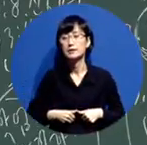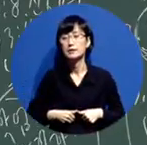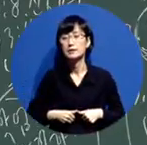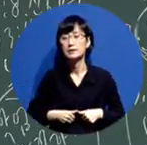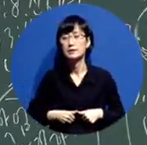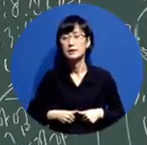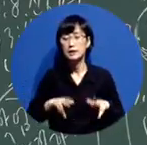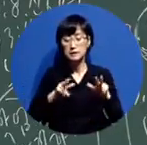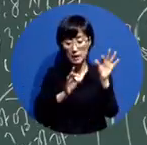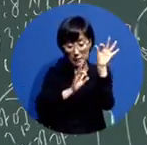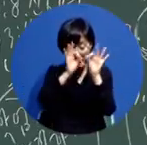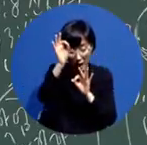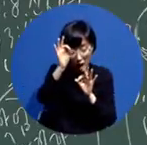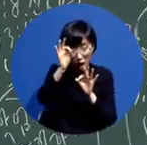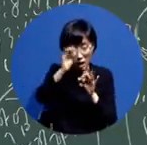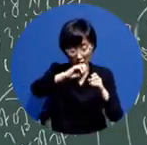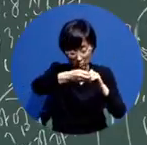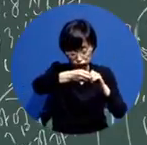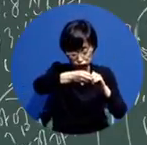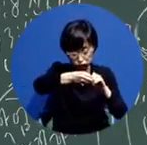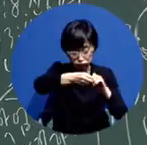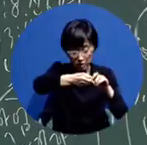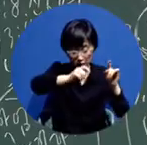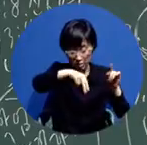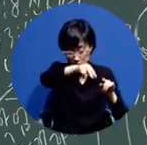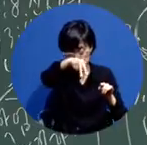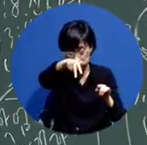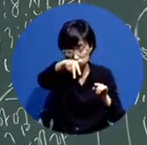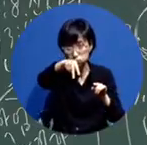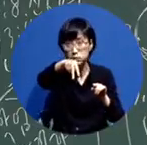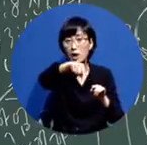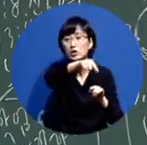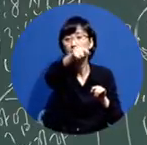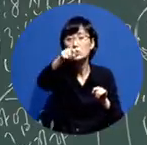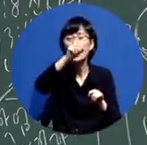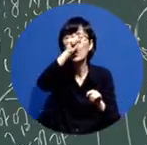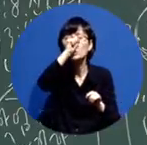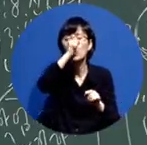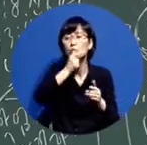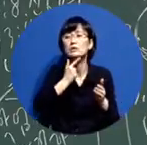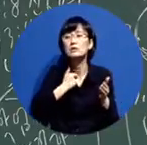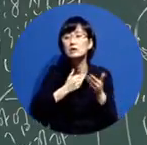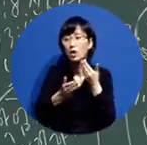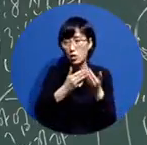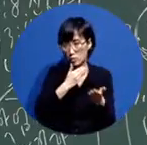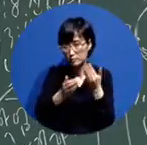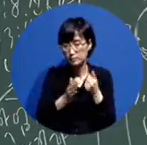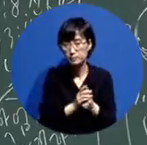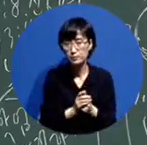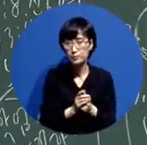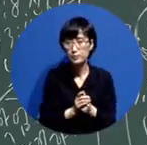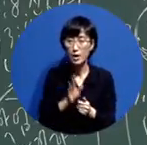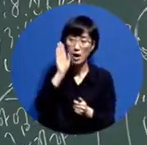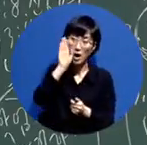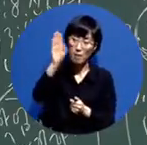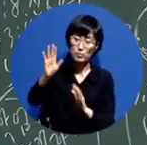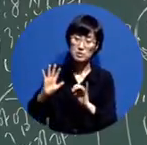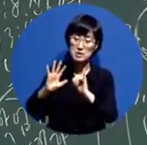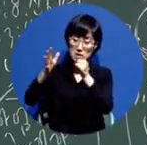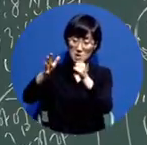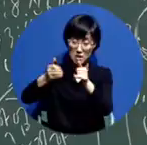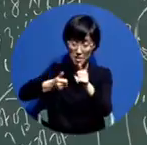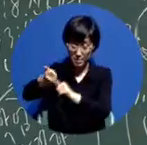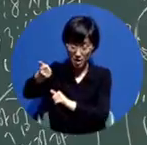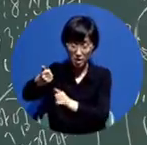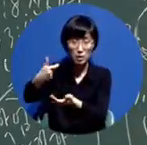잘못된길을가고있는것을경험하는거죠。 他们现在走向歧途也只是一种经验。 앞으로세상을정복하려면세상을알아야될거아닙니까？